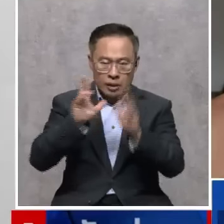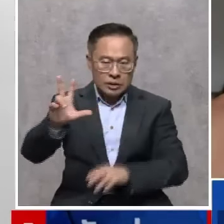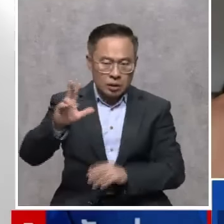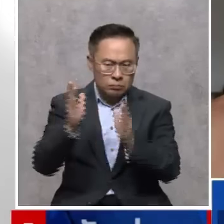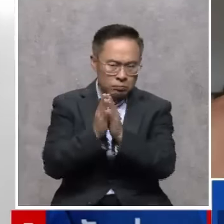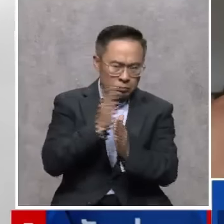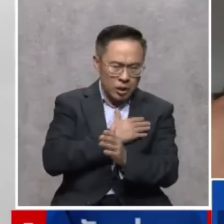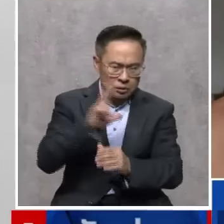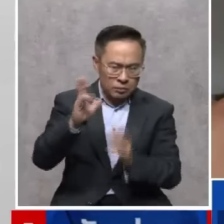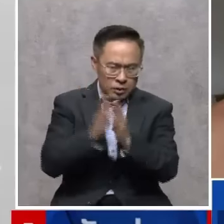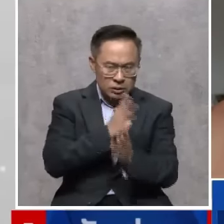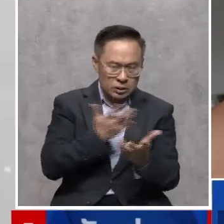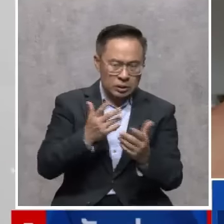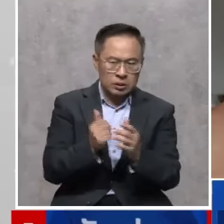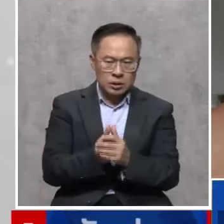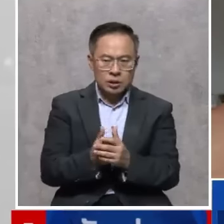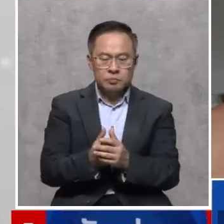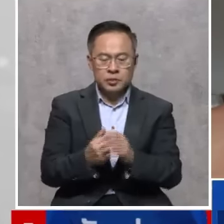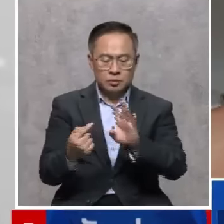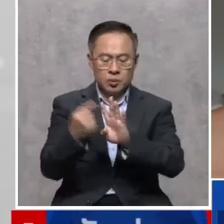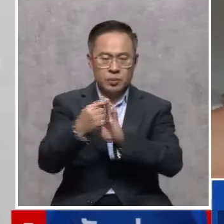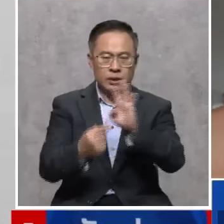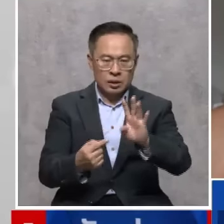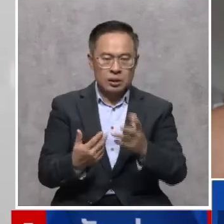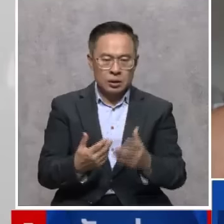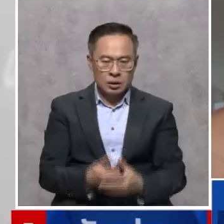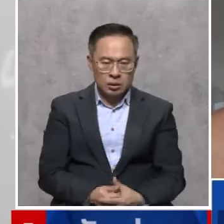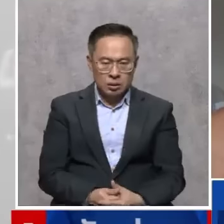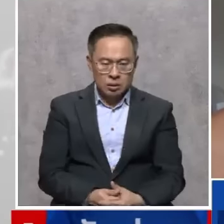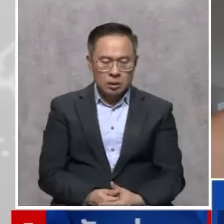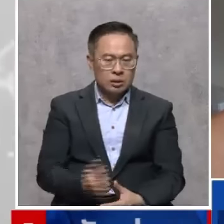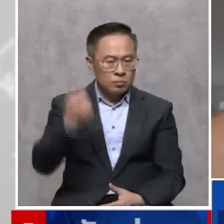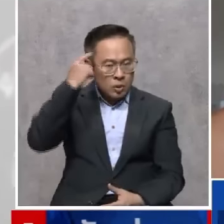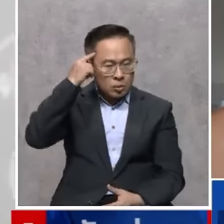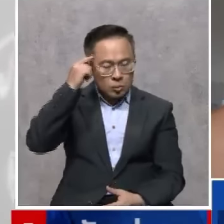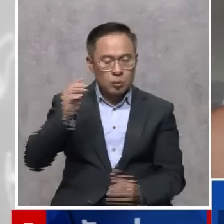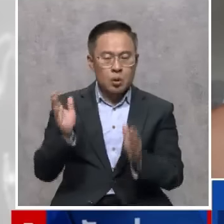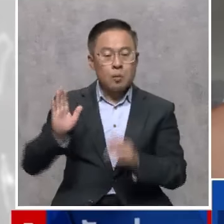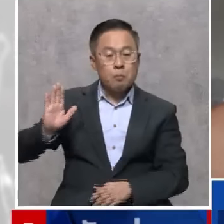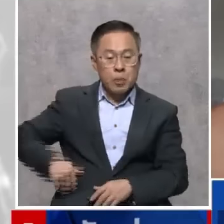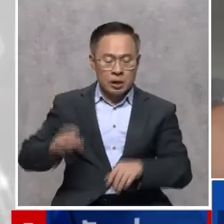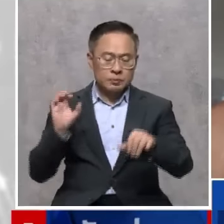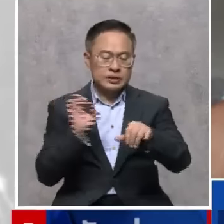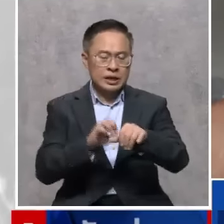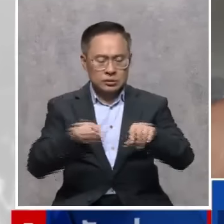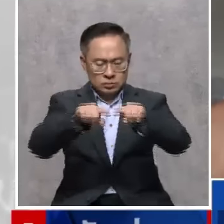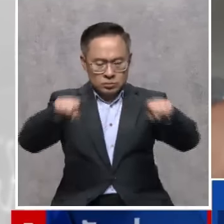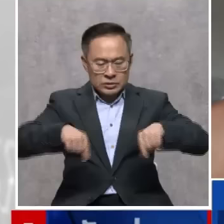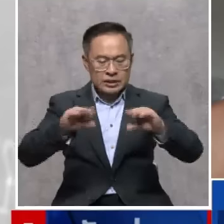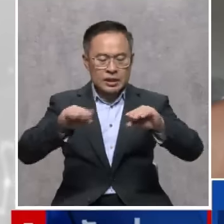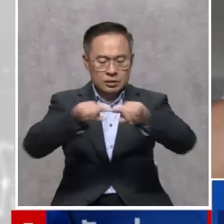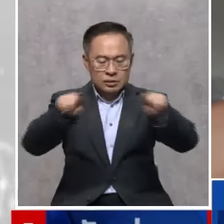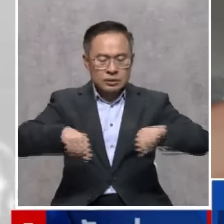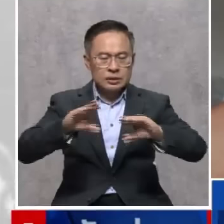ให้เขาโกรธ สาเหตุหลักๆเนื่องว่าทำร้ายข้าวของมาครับโยมประมาณนั้น เขาไปกัดข้าว